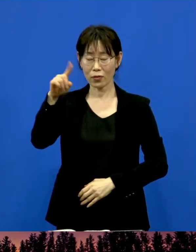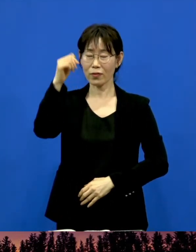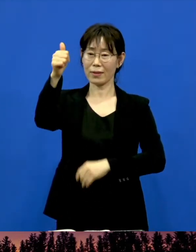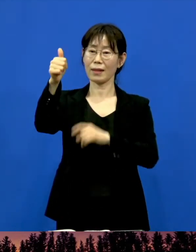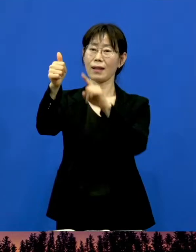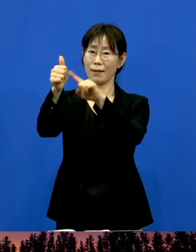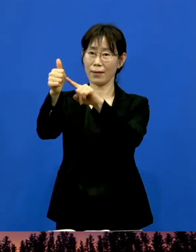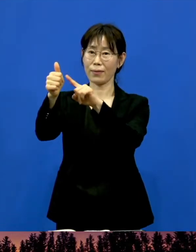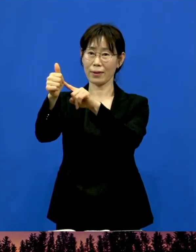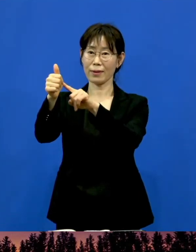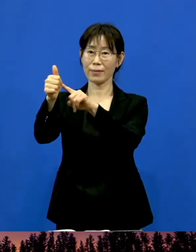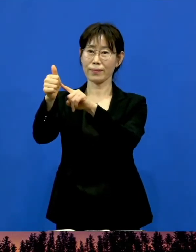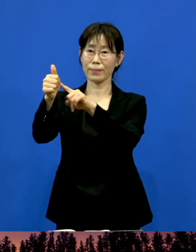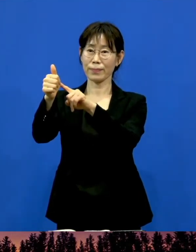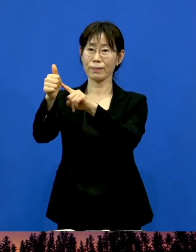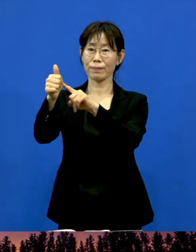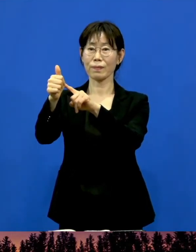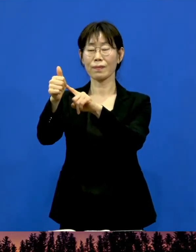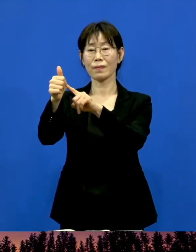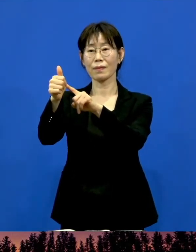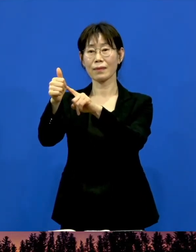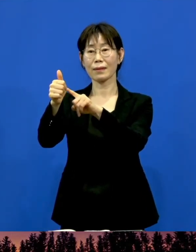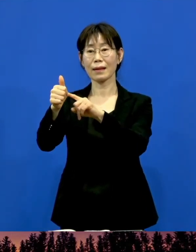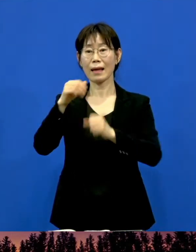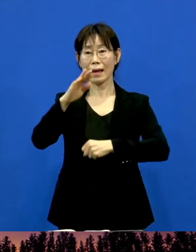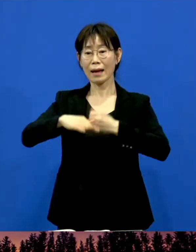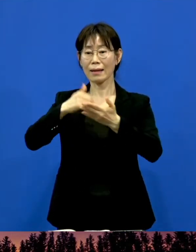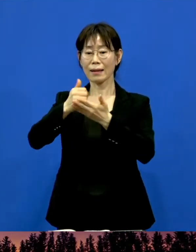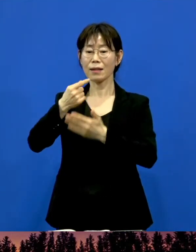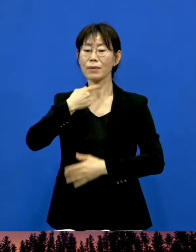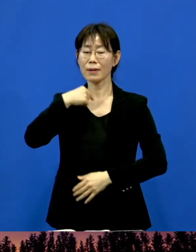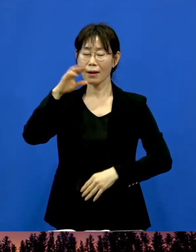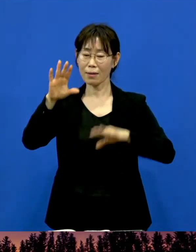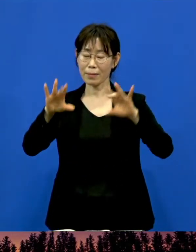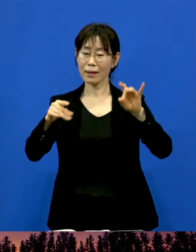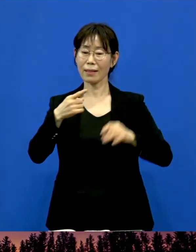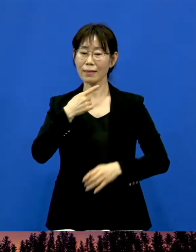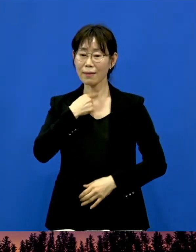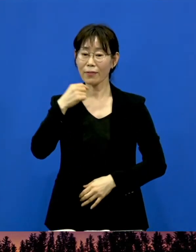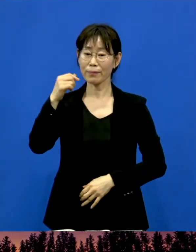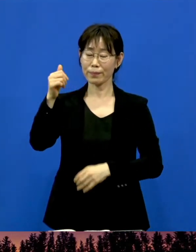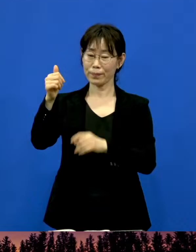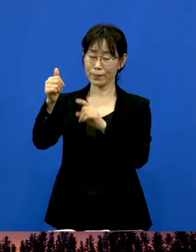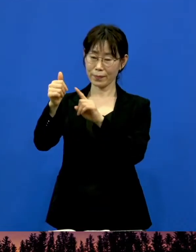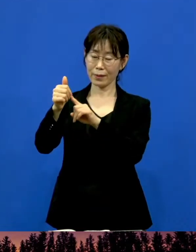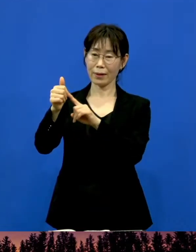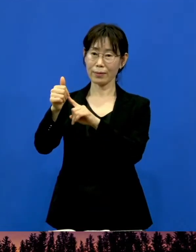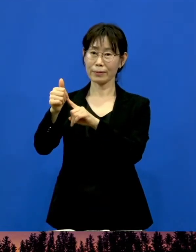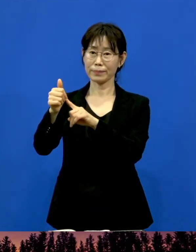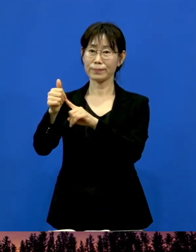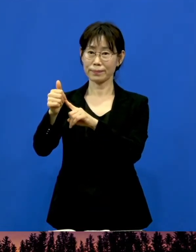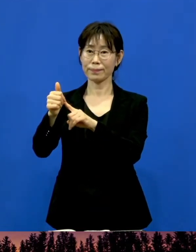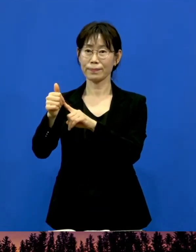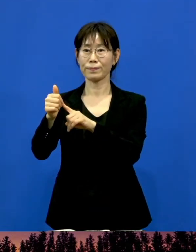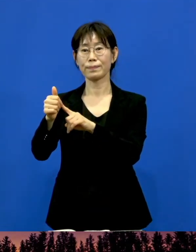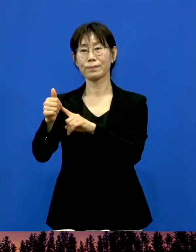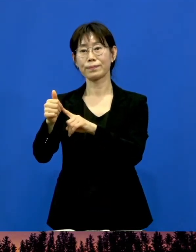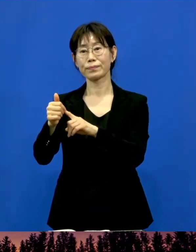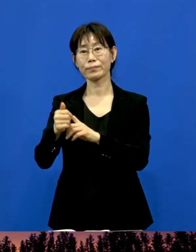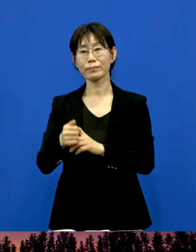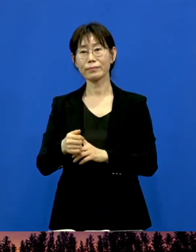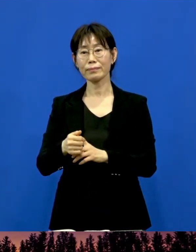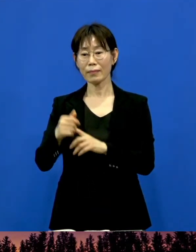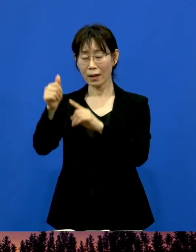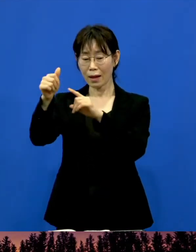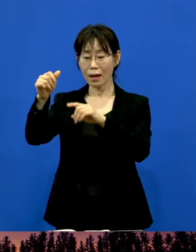누구보다도 갈망했던 사람이에요. 하나님을 갈망했던 사람, 목이 말랐던 사람이에요.